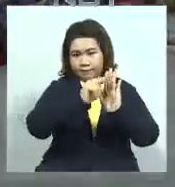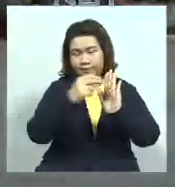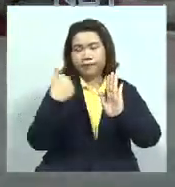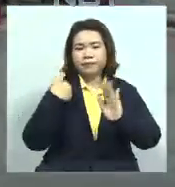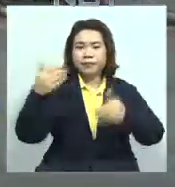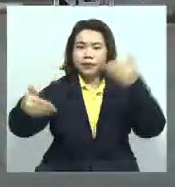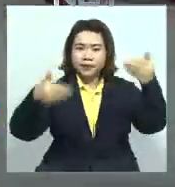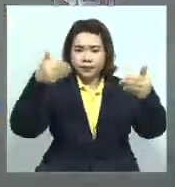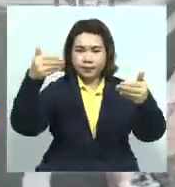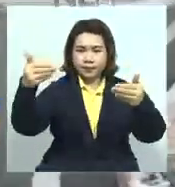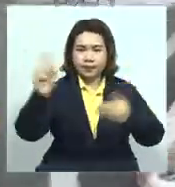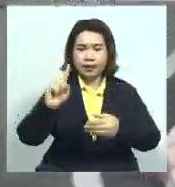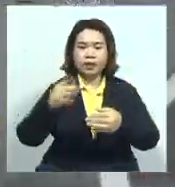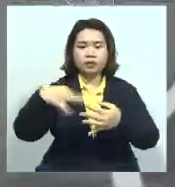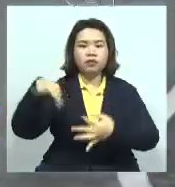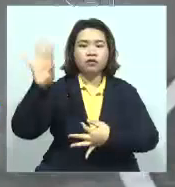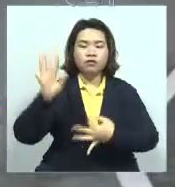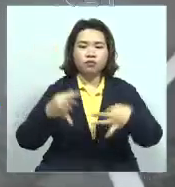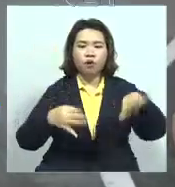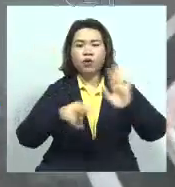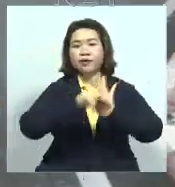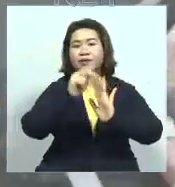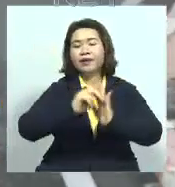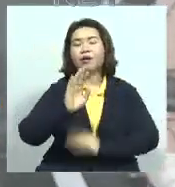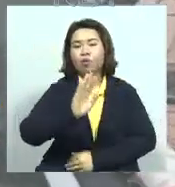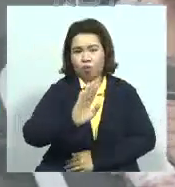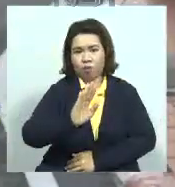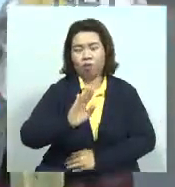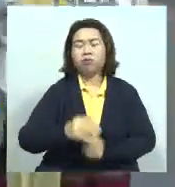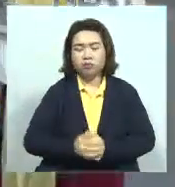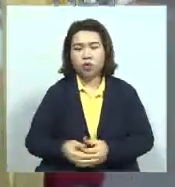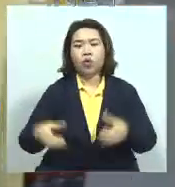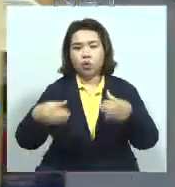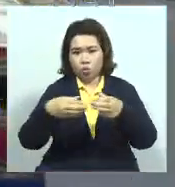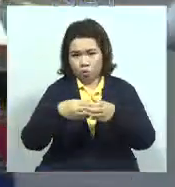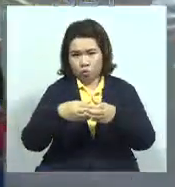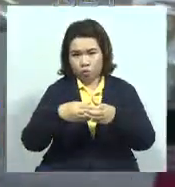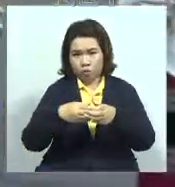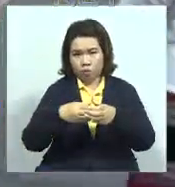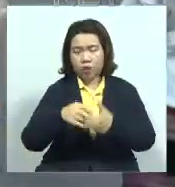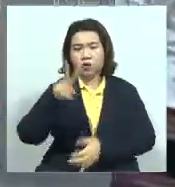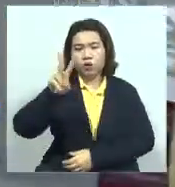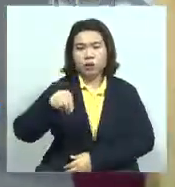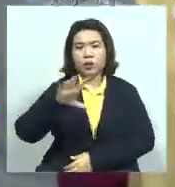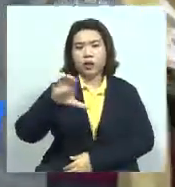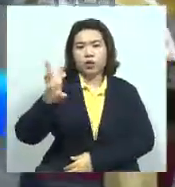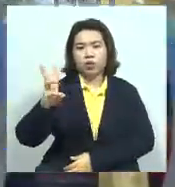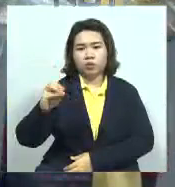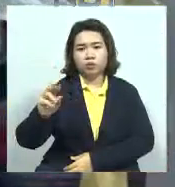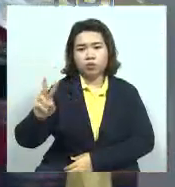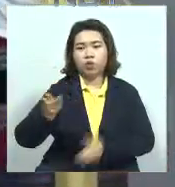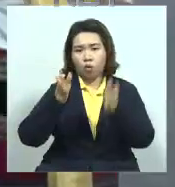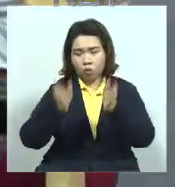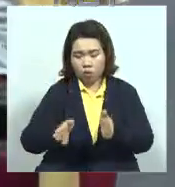นมีการแสดงฟ้อนล่องน่านเฉลิมพระเกียรติจากคณะฟ้อน 2,562 คนบนถน